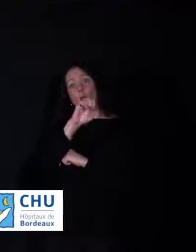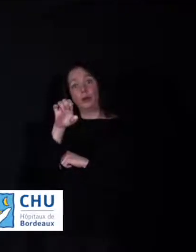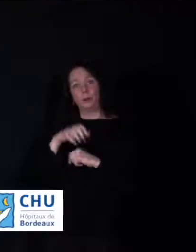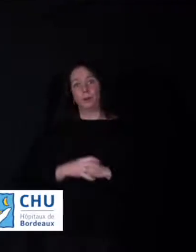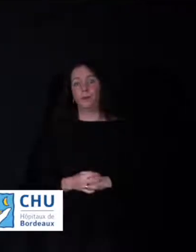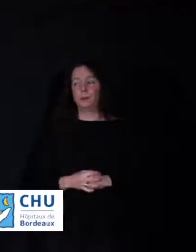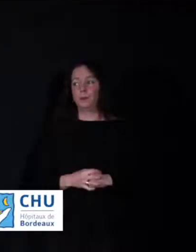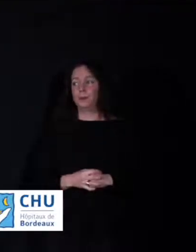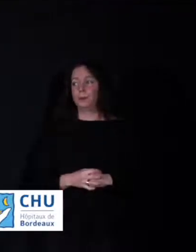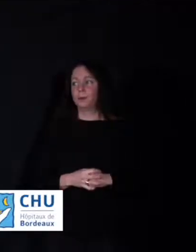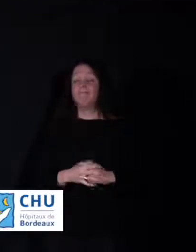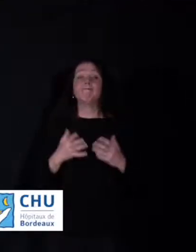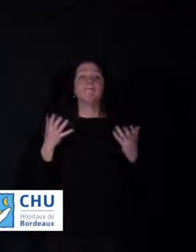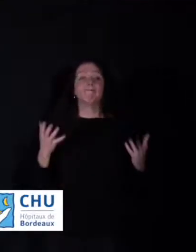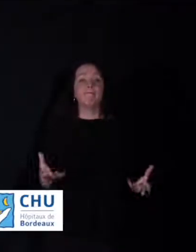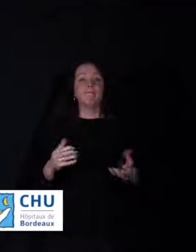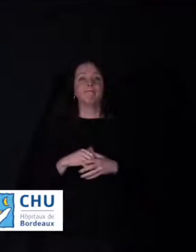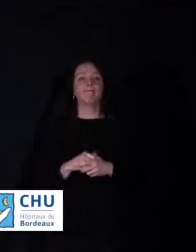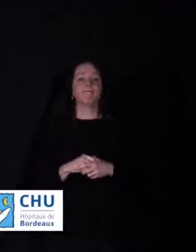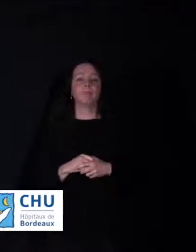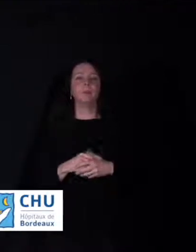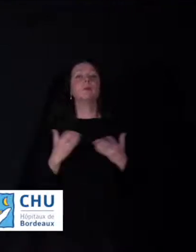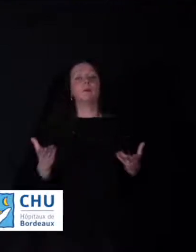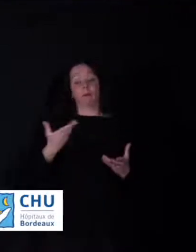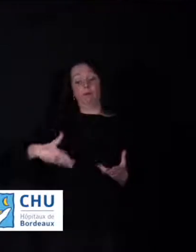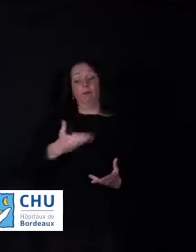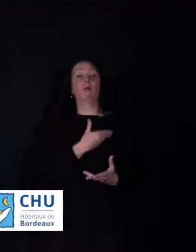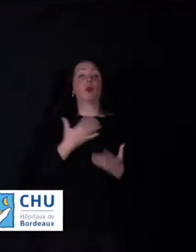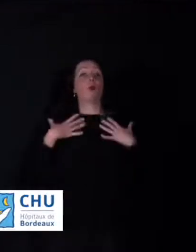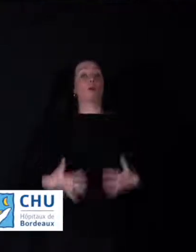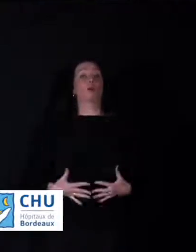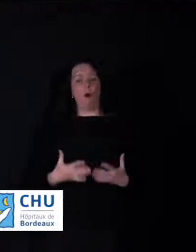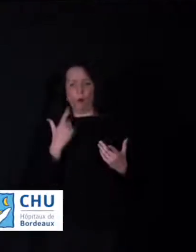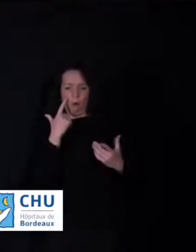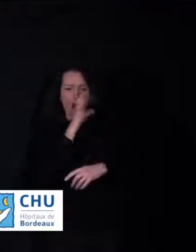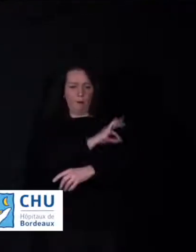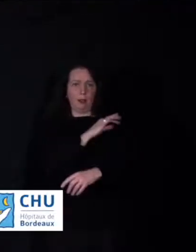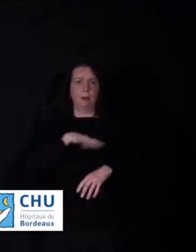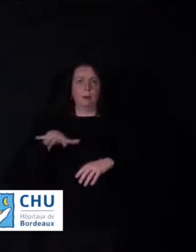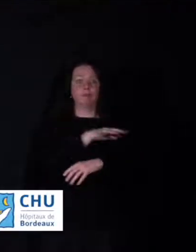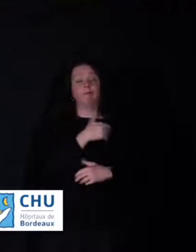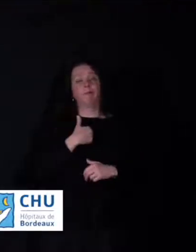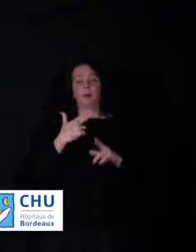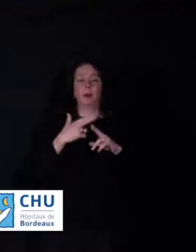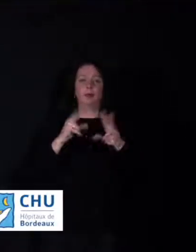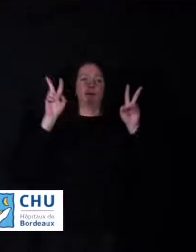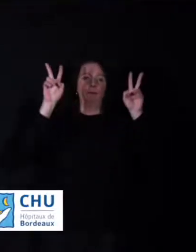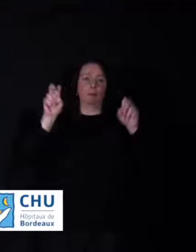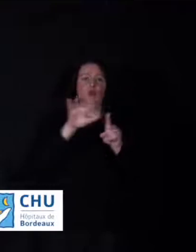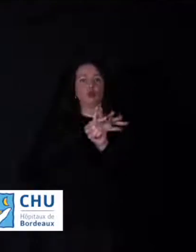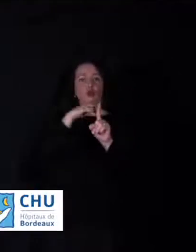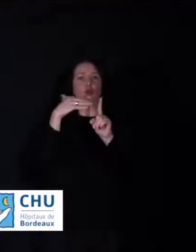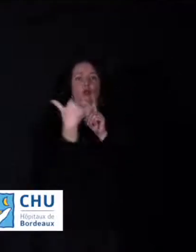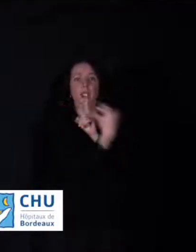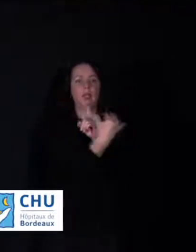Alors, quelle attitude on a vis-à-vis de la vaccination? C'est ce que j'appelle la sociologie du vaccin.